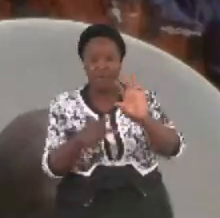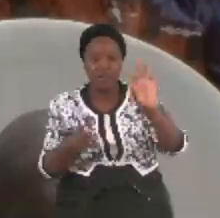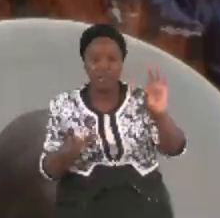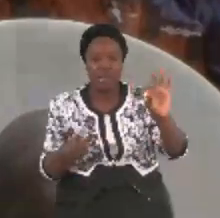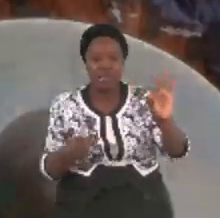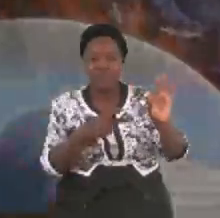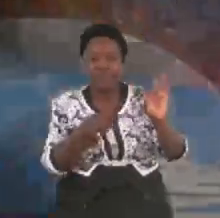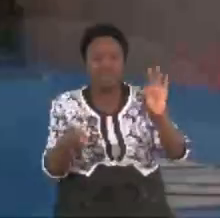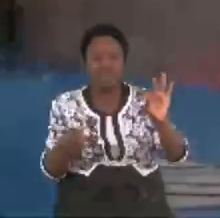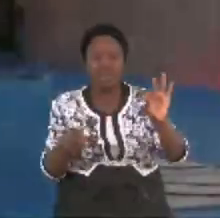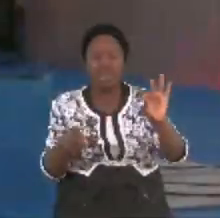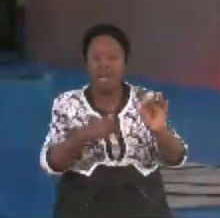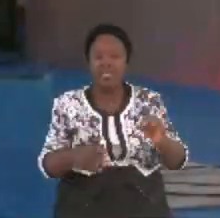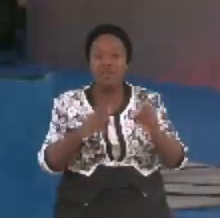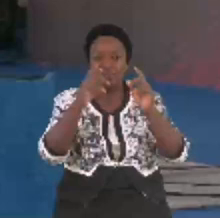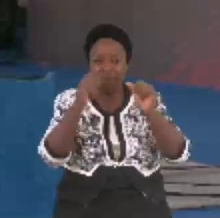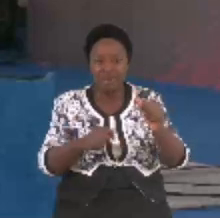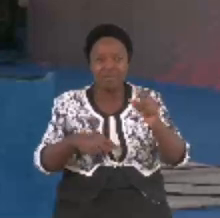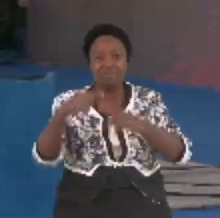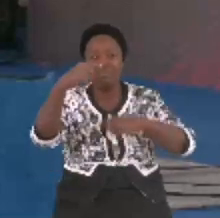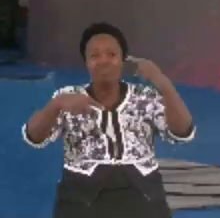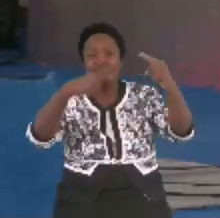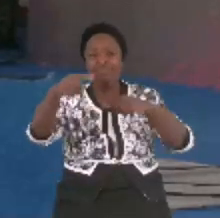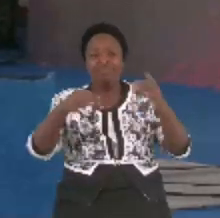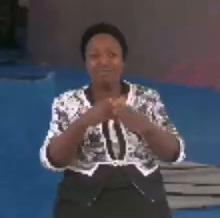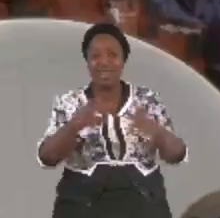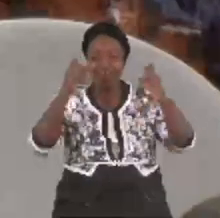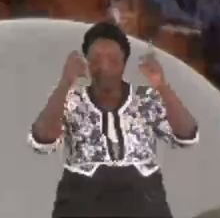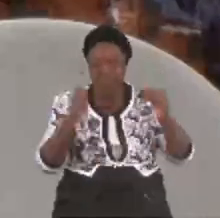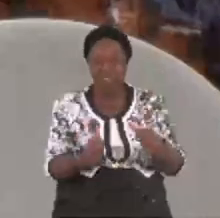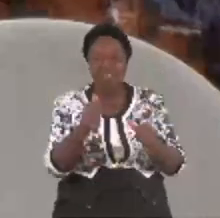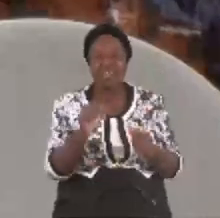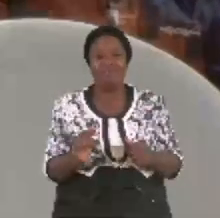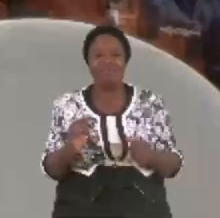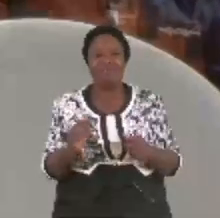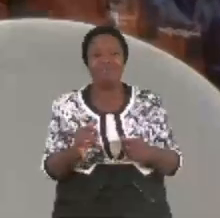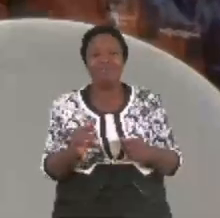9, aussitôt, quelqu'un crie aussitôt.